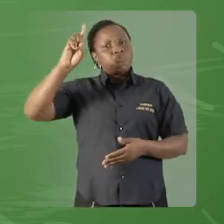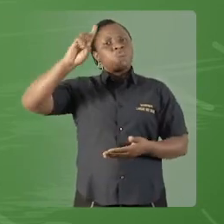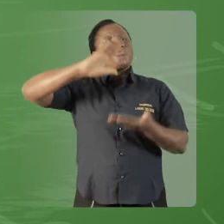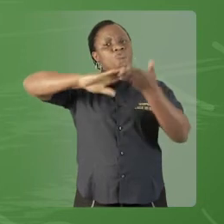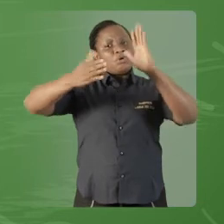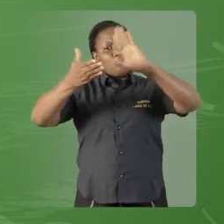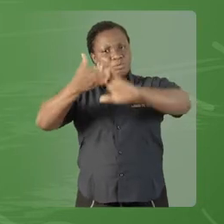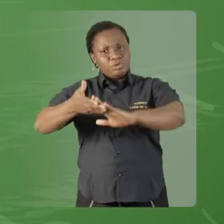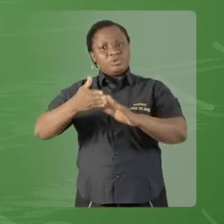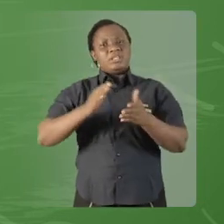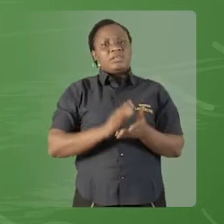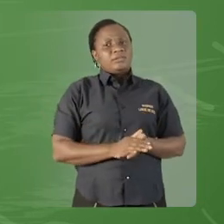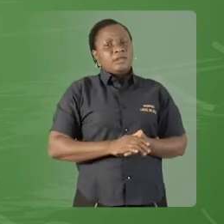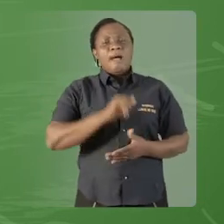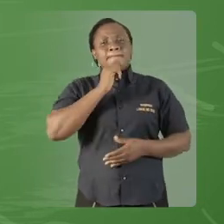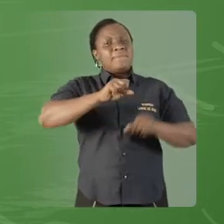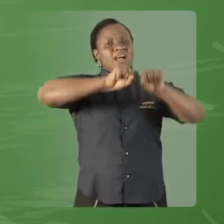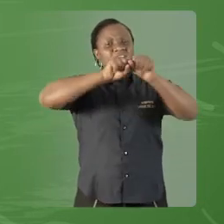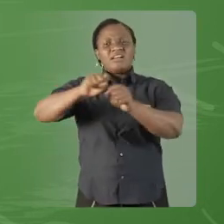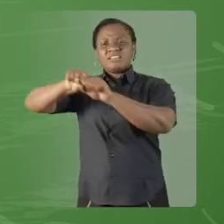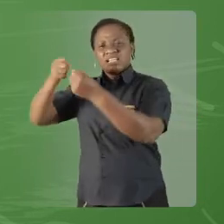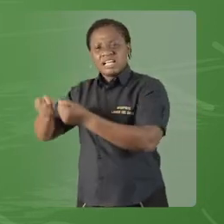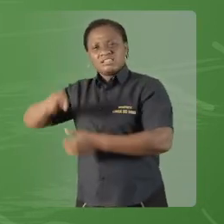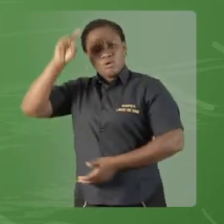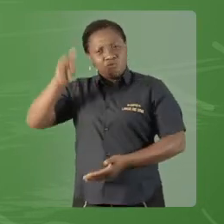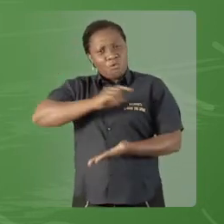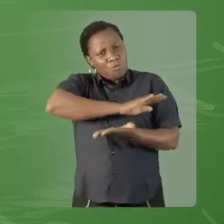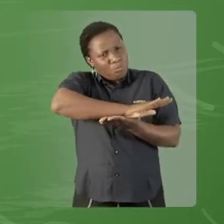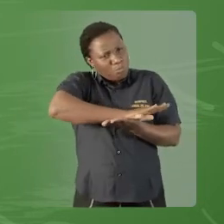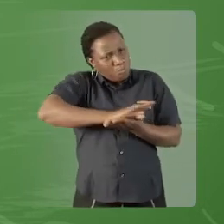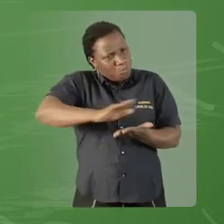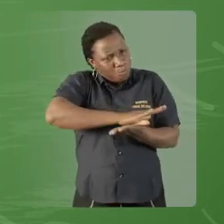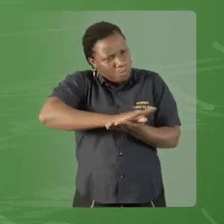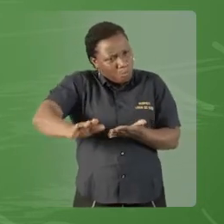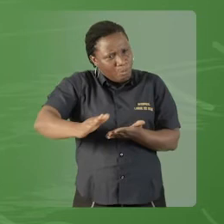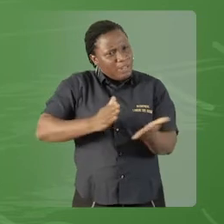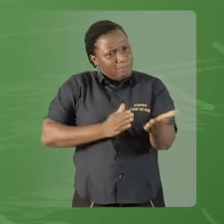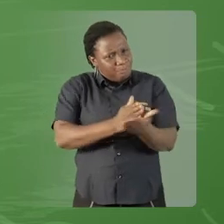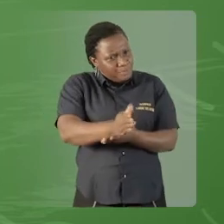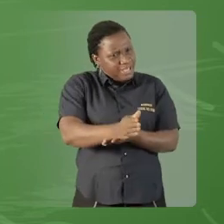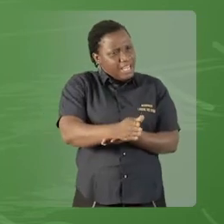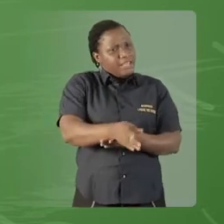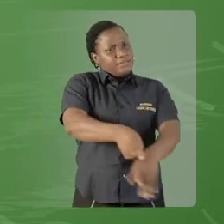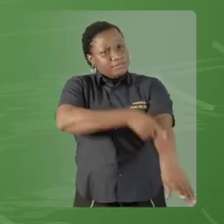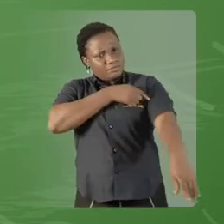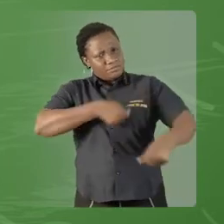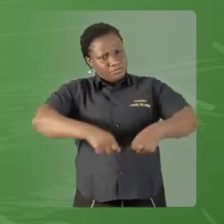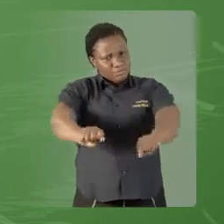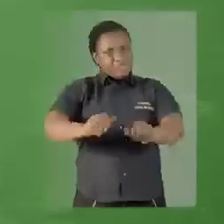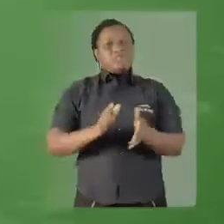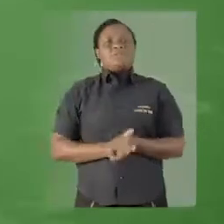la communauté. Je dois donc en prendre soin pour leur assurer une longue